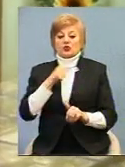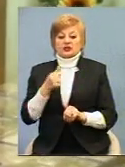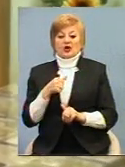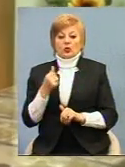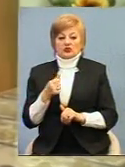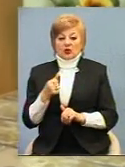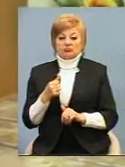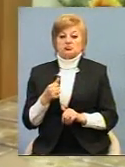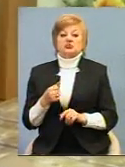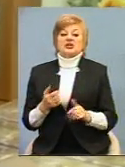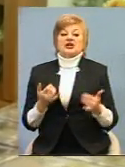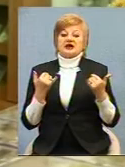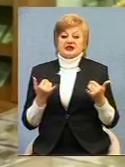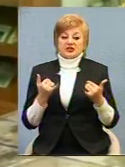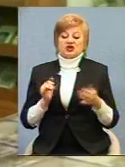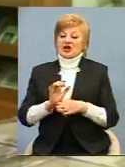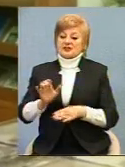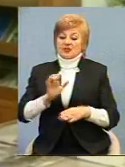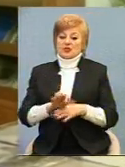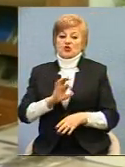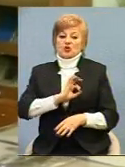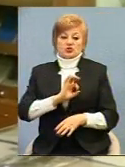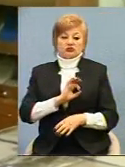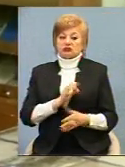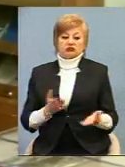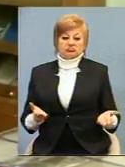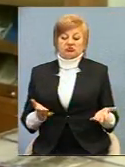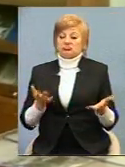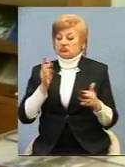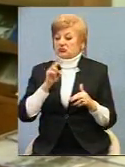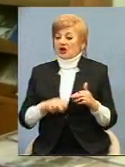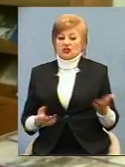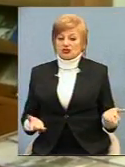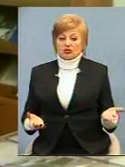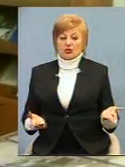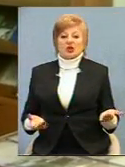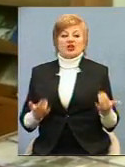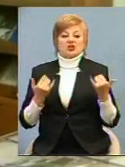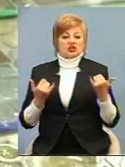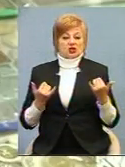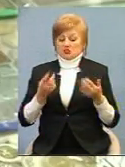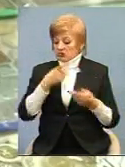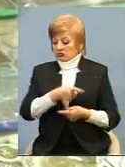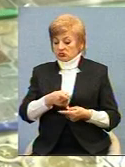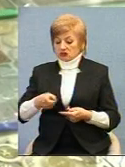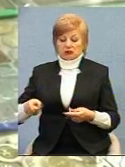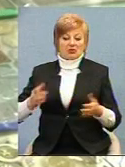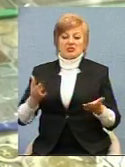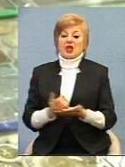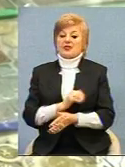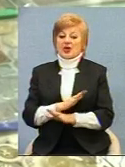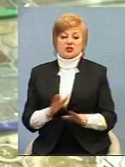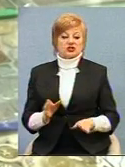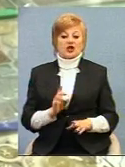століття. Зараз виробництво значків майже втрачено. Принаймні, ми не знайшли жодного,